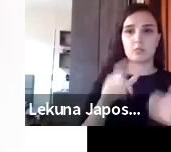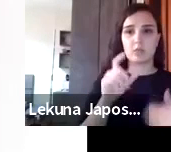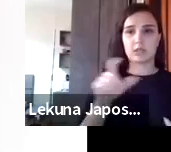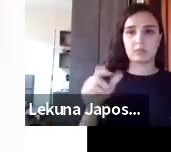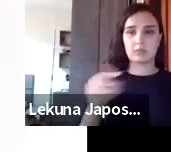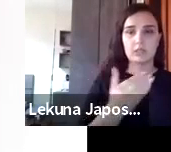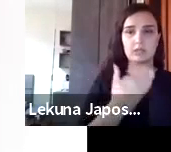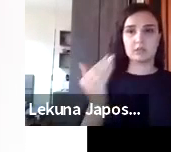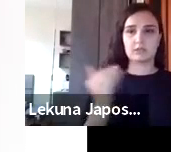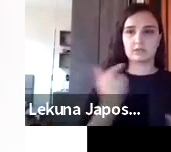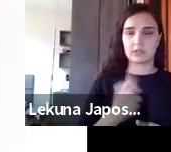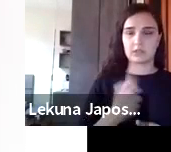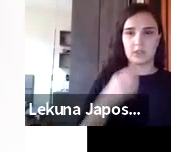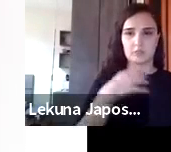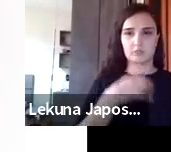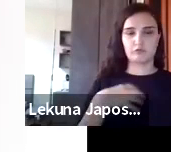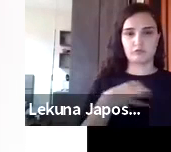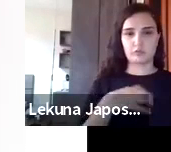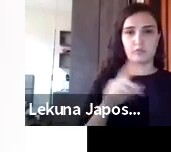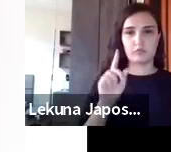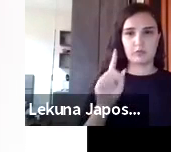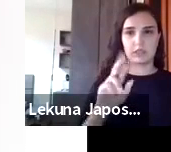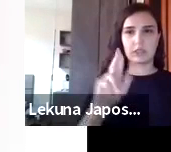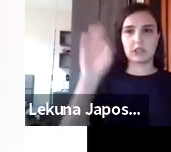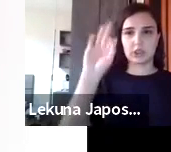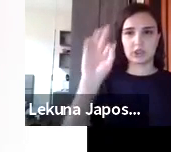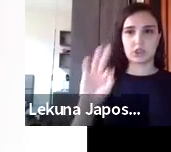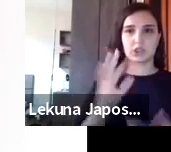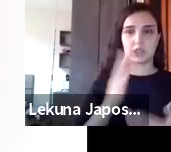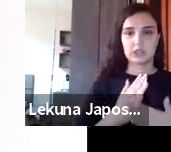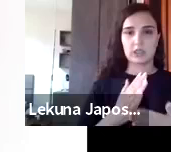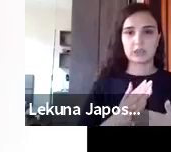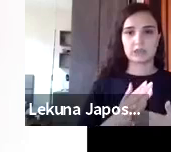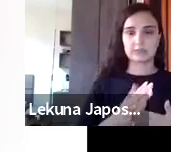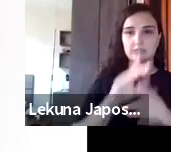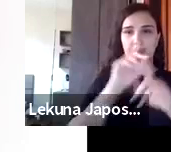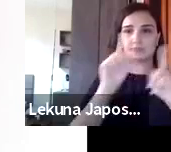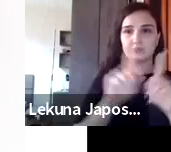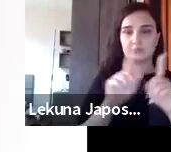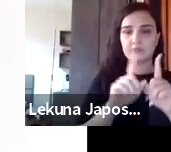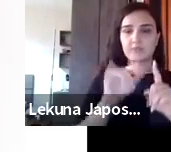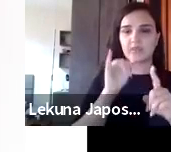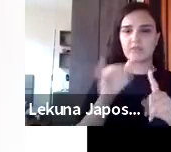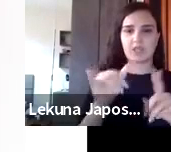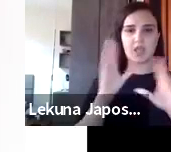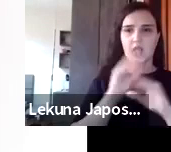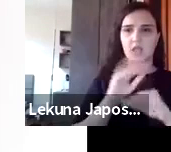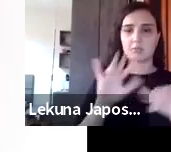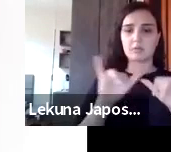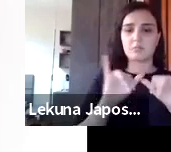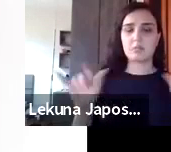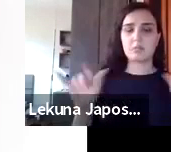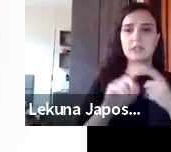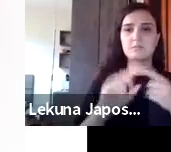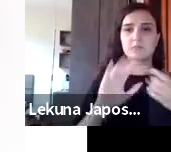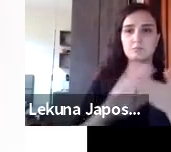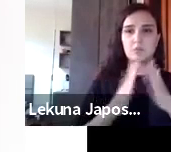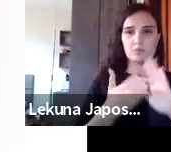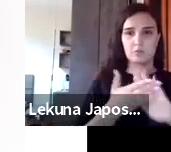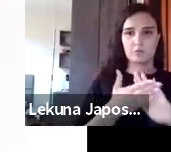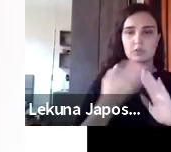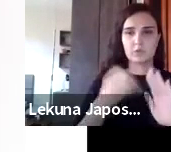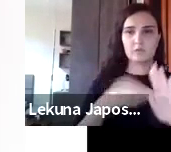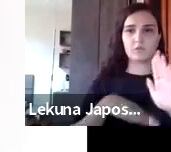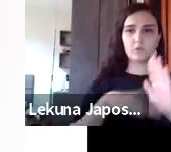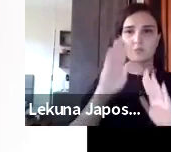ადამიანებისთვის ძალიან მნიშვნელოვანი კომპონენტია და ხშირად არის, რომ აი თითქოს ვეღარ ახერხებენ პანდემიის პირობებში, რა თქმა უნდა, კიდევ